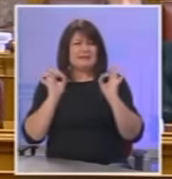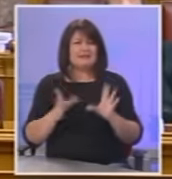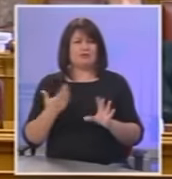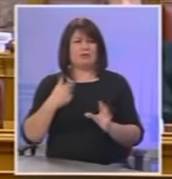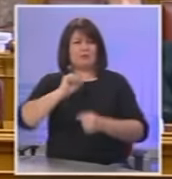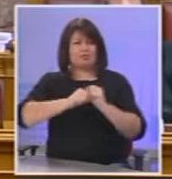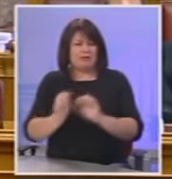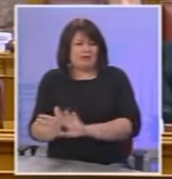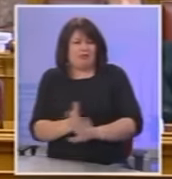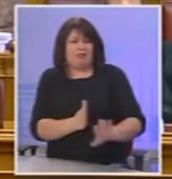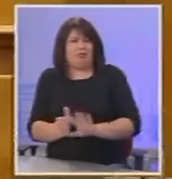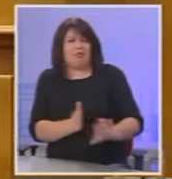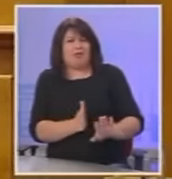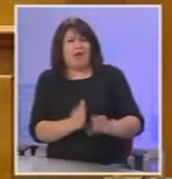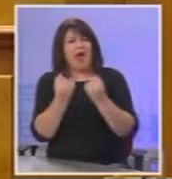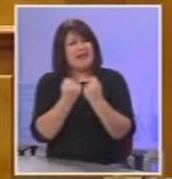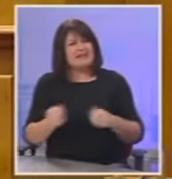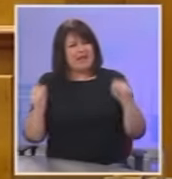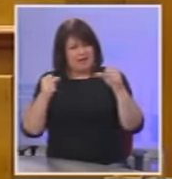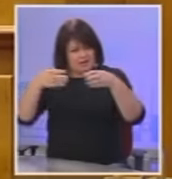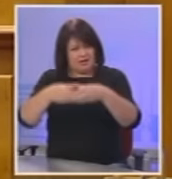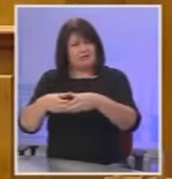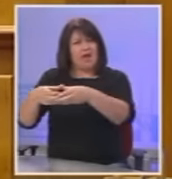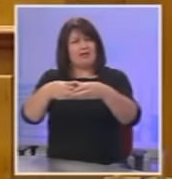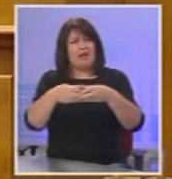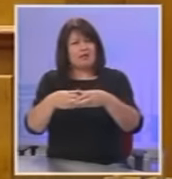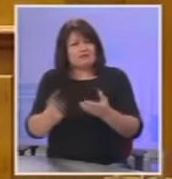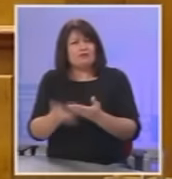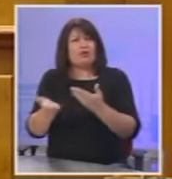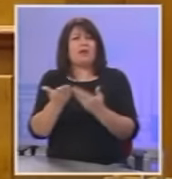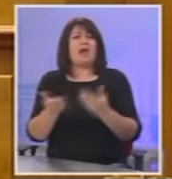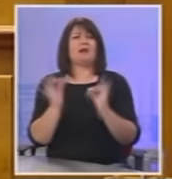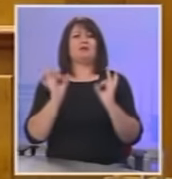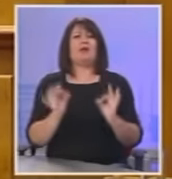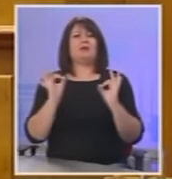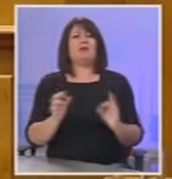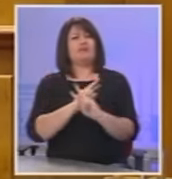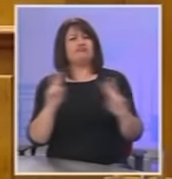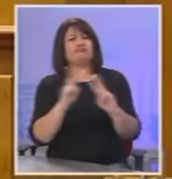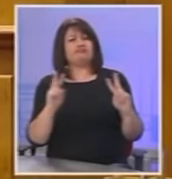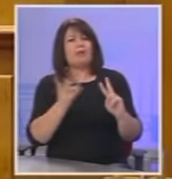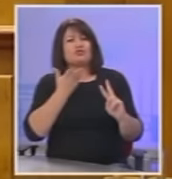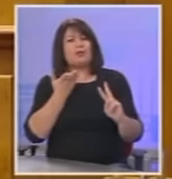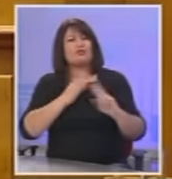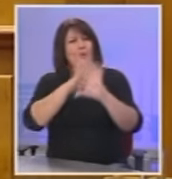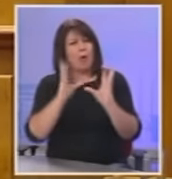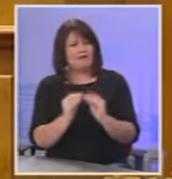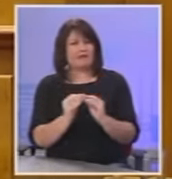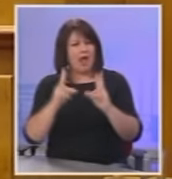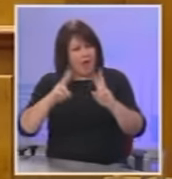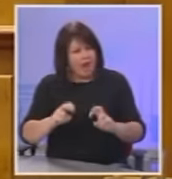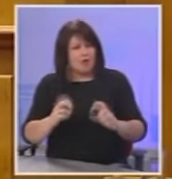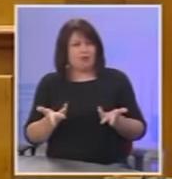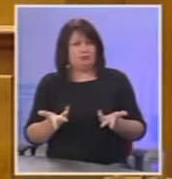προσπάθεια περιθωριοποίησης ανεξαρτήτων θεσμών που συμβάλλουν στη χρηστή δημοσιονομική διαχείριση. Και αλήθεια, κύριε